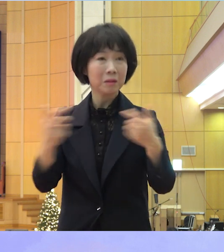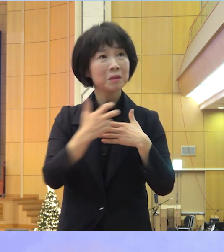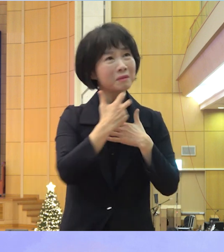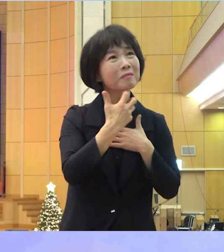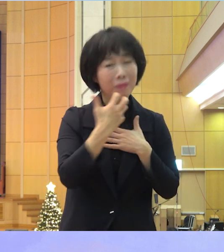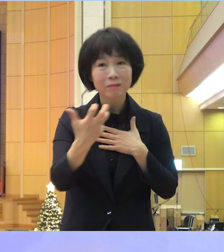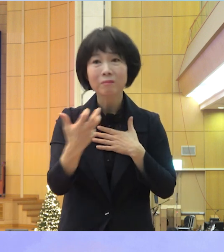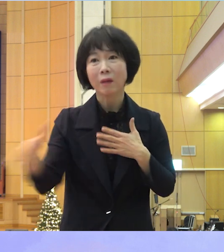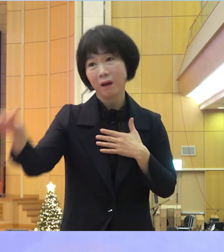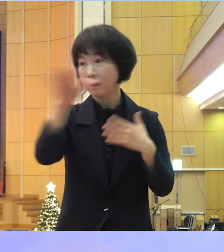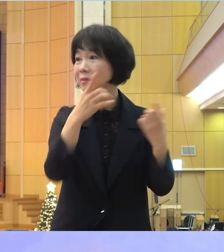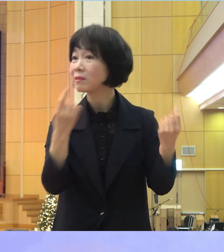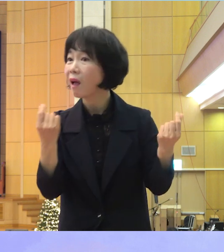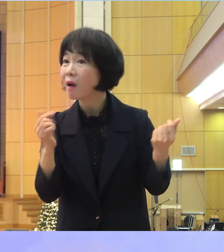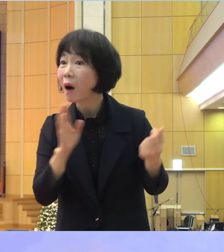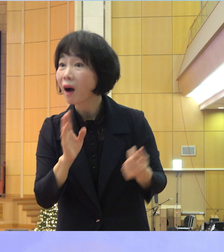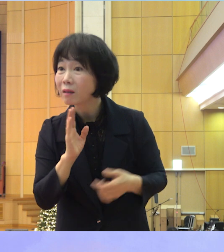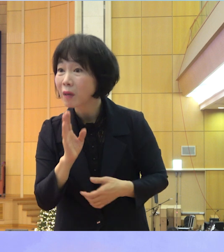7, 80이라는 거지요.